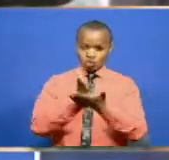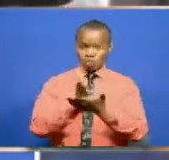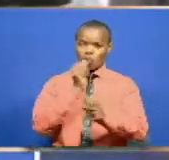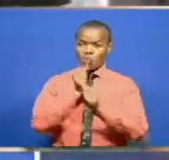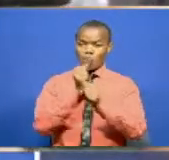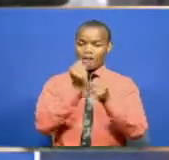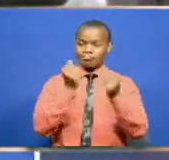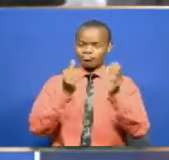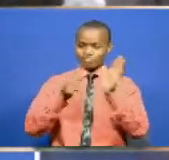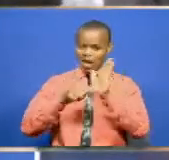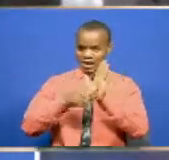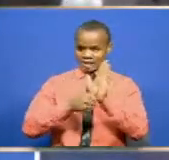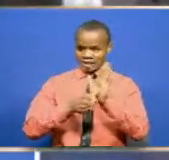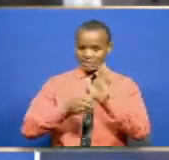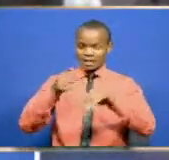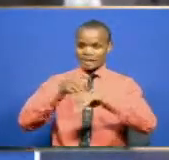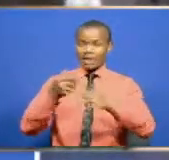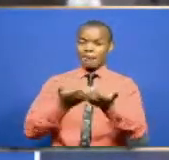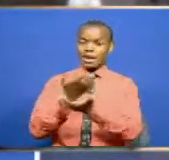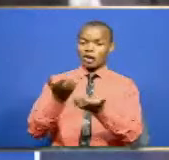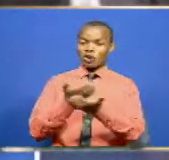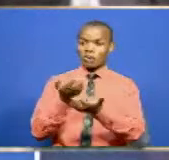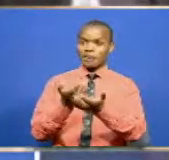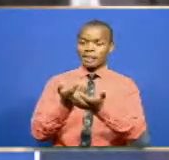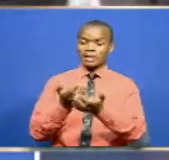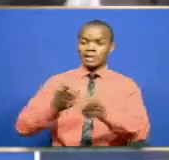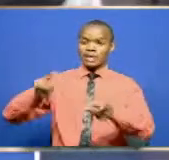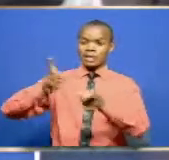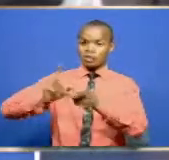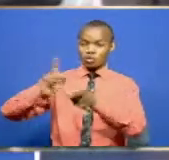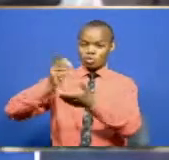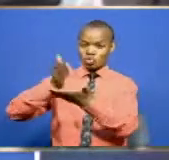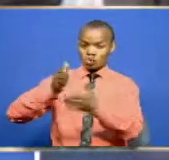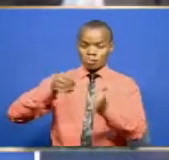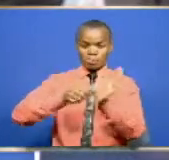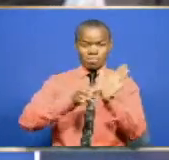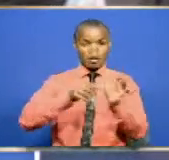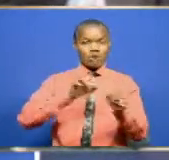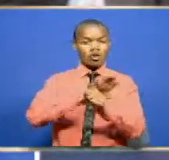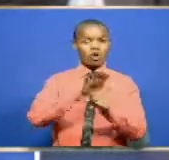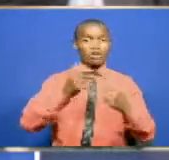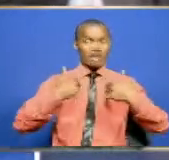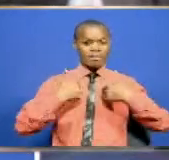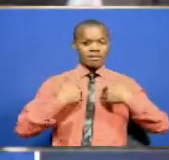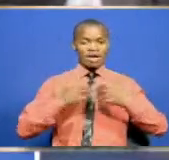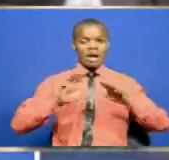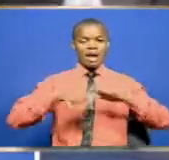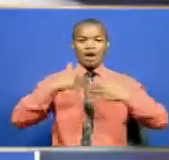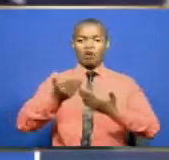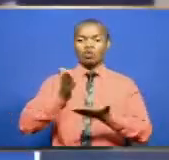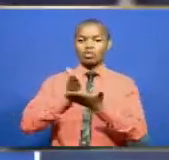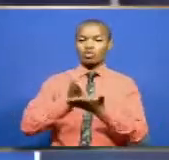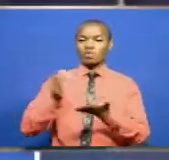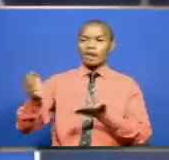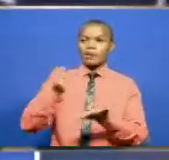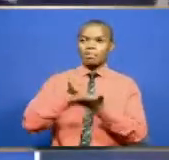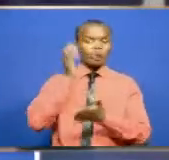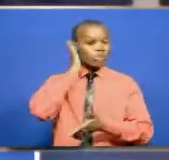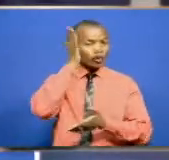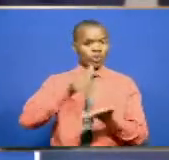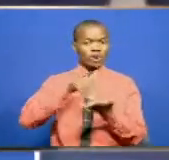uchumi wetu ukijaribu kufufuka kwa sababu ya hii shida ya corona tuwe na namna ya kusaidia vijana wengine.